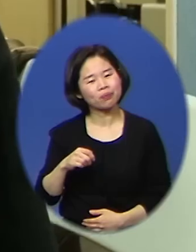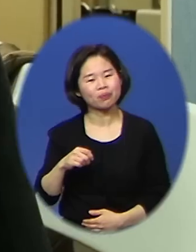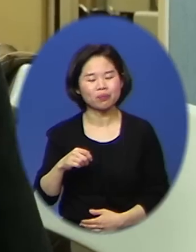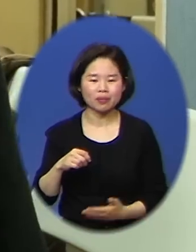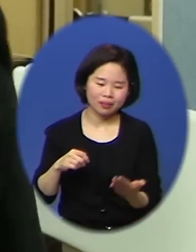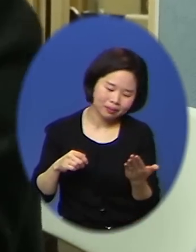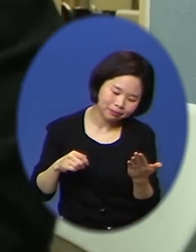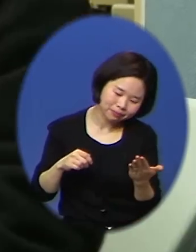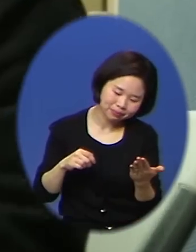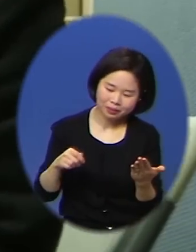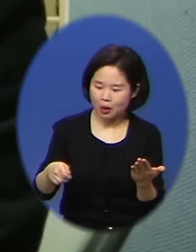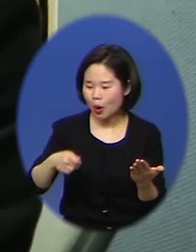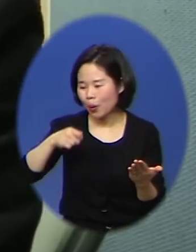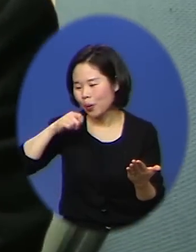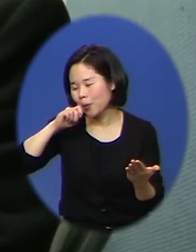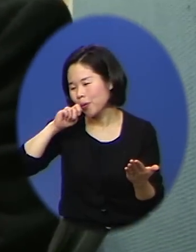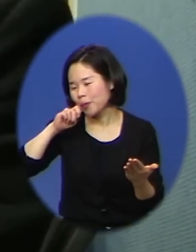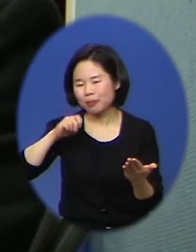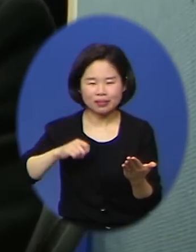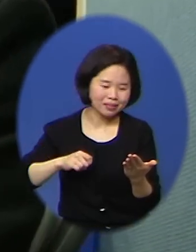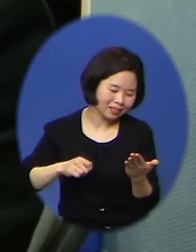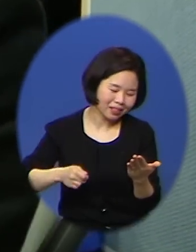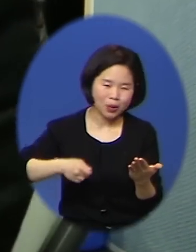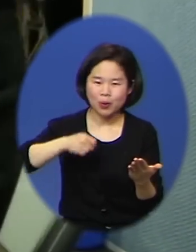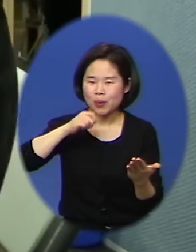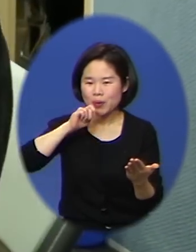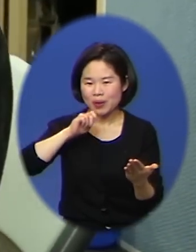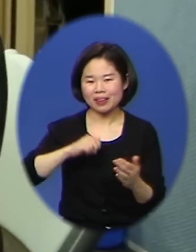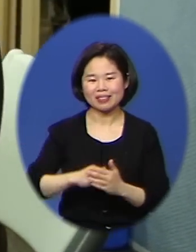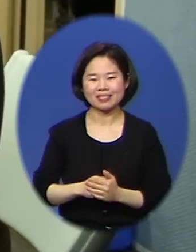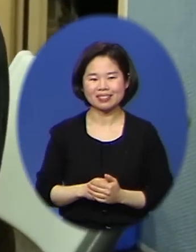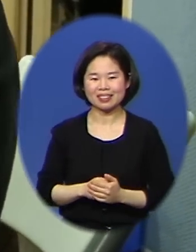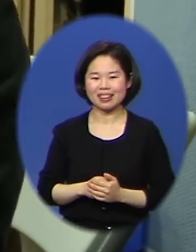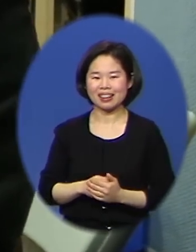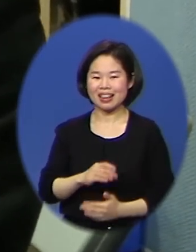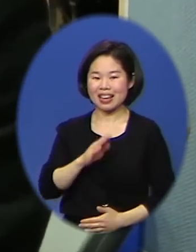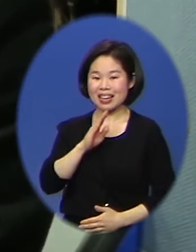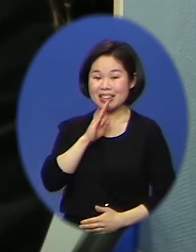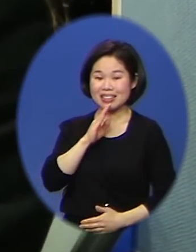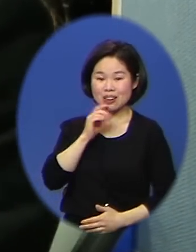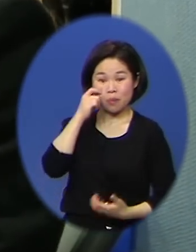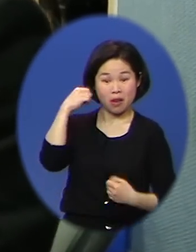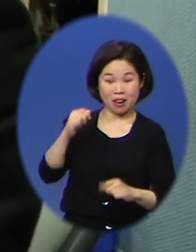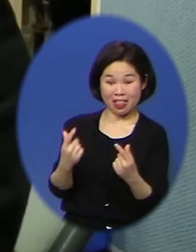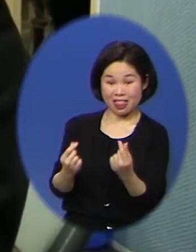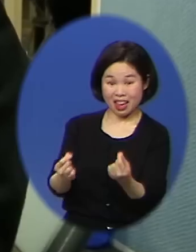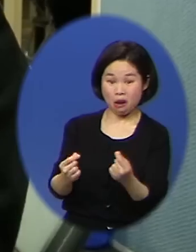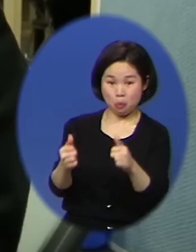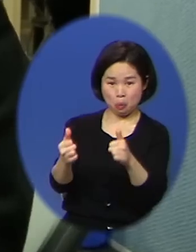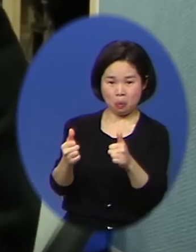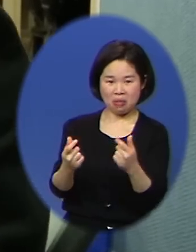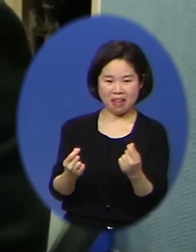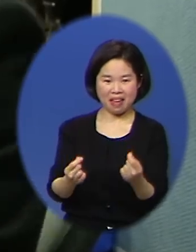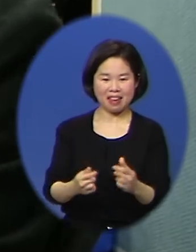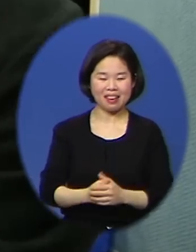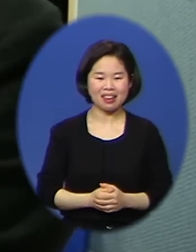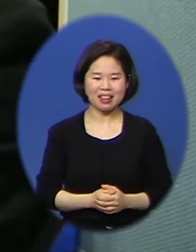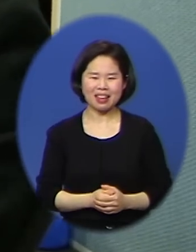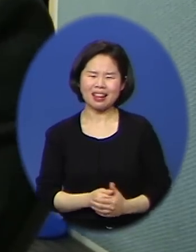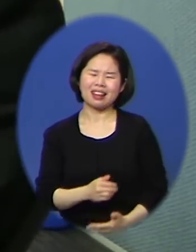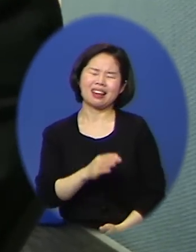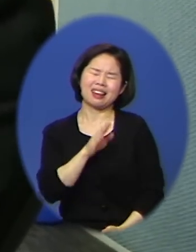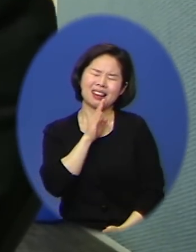배우야. 제가 지금 재현 배우. 어. 재현 배우. 토프라이드. 어, 토프라이드. 아,